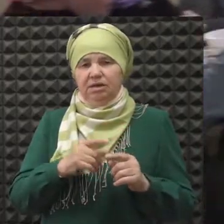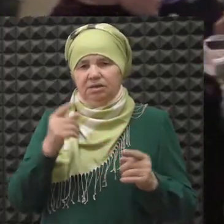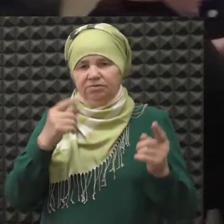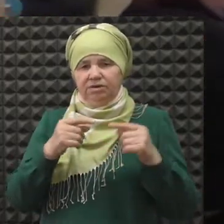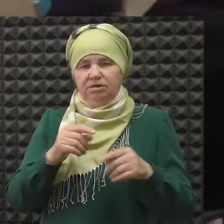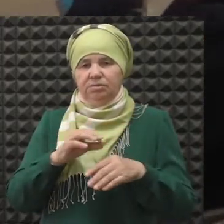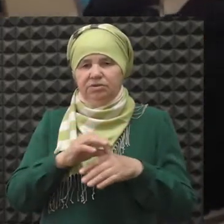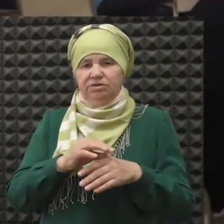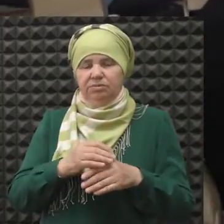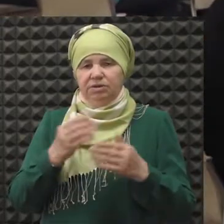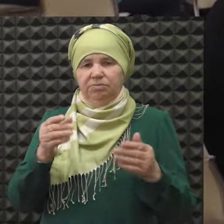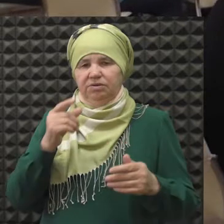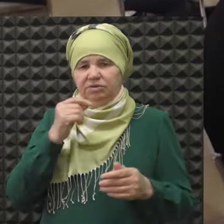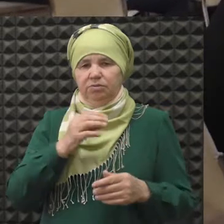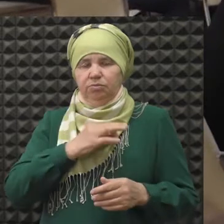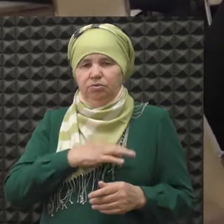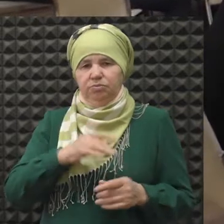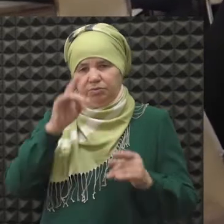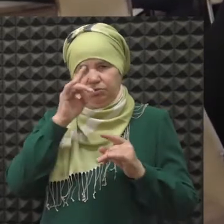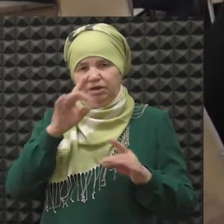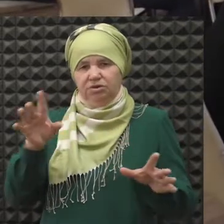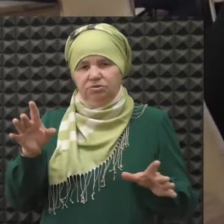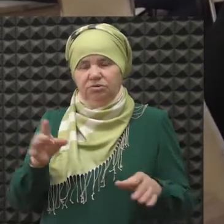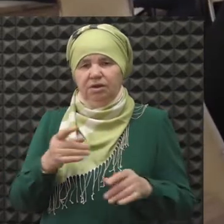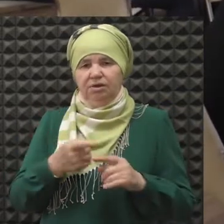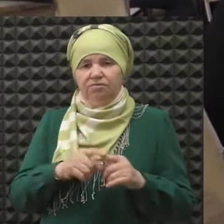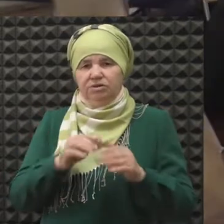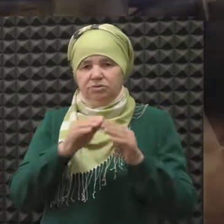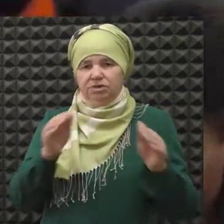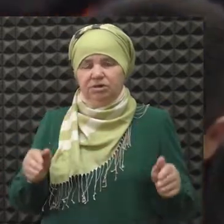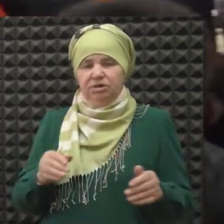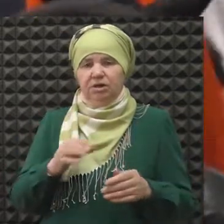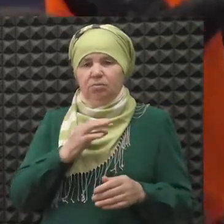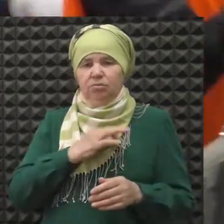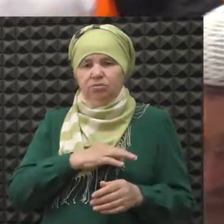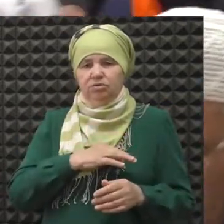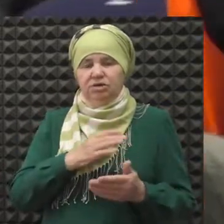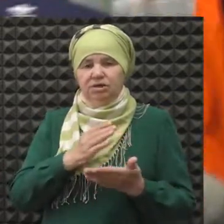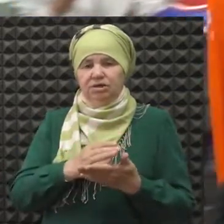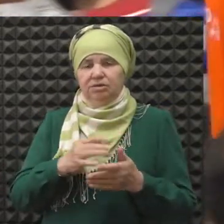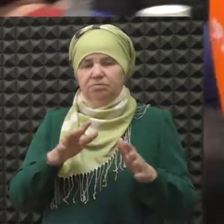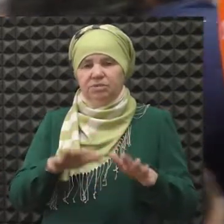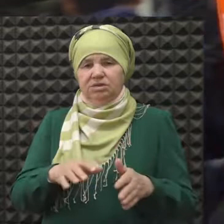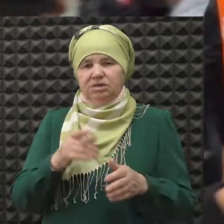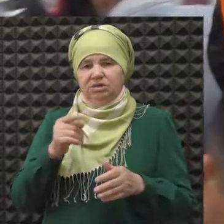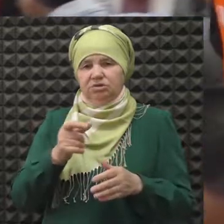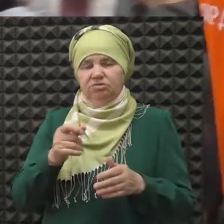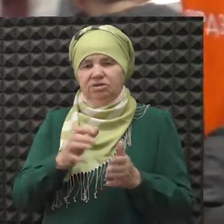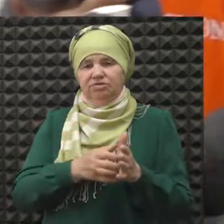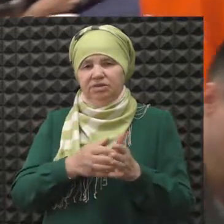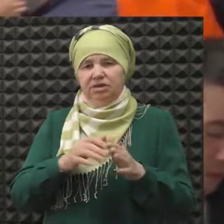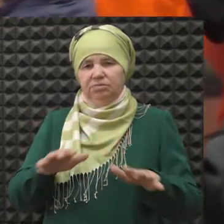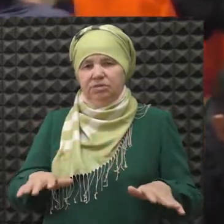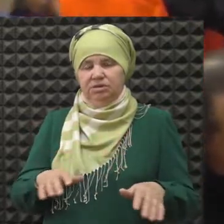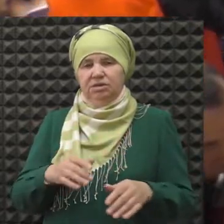и проводимые ими ифтары пользуются популярностью. Даже в шатре, рассчитанном на 1000 человек, порой не хватало мест.